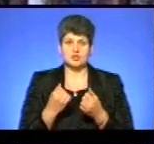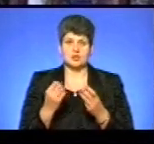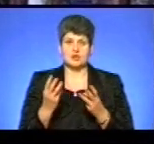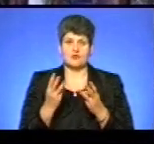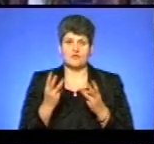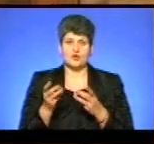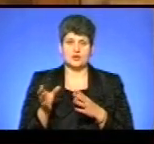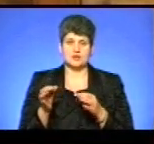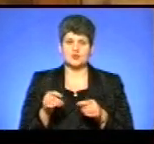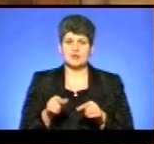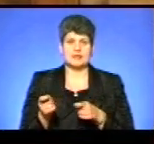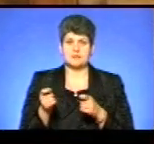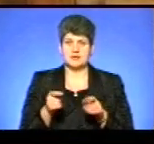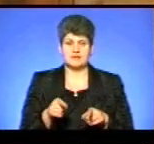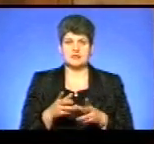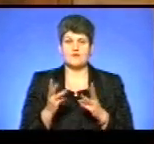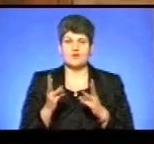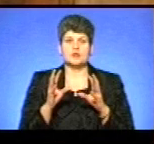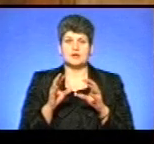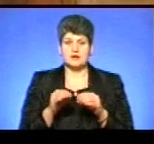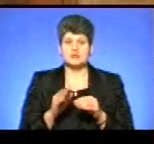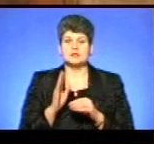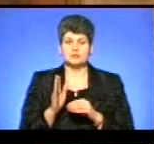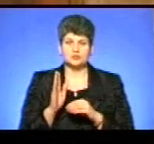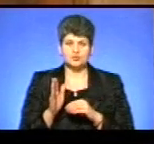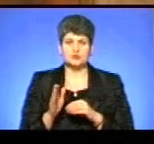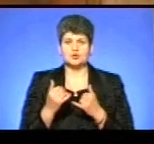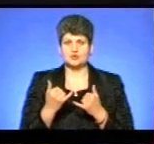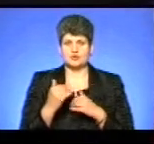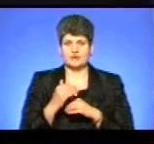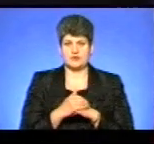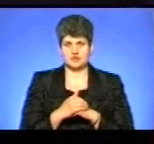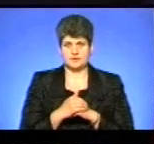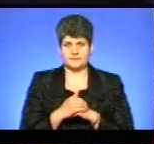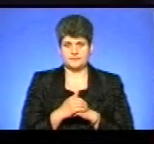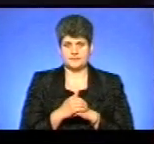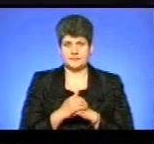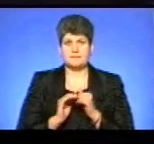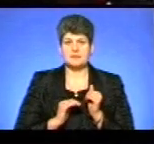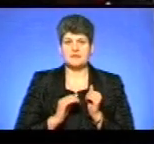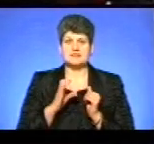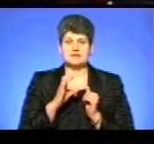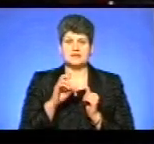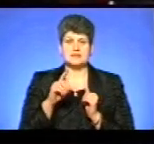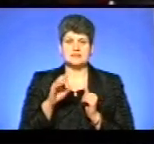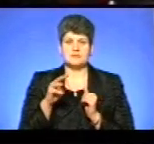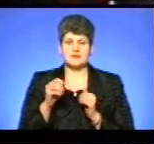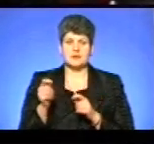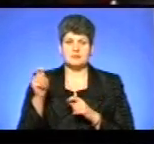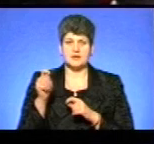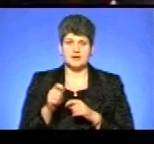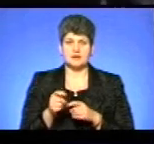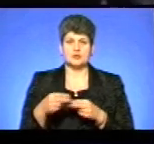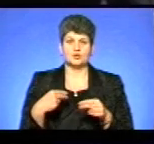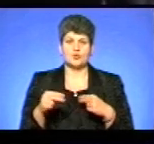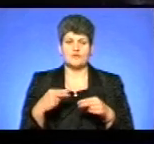що сюди не підвезли. Знається вогнегасник і буде вогнегасник сьогодні вечір. Підприємець Світлана Замфіра приїхала торгувати з